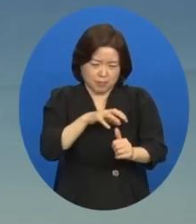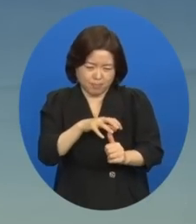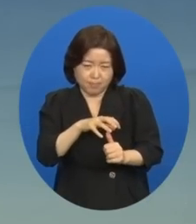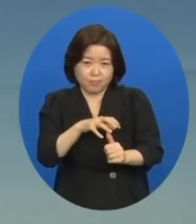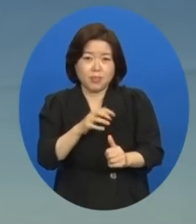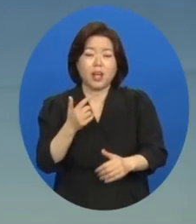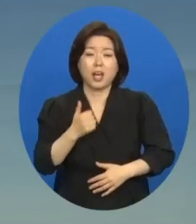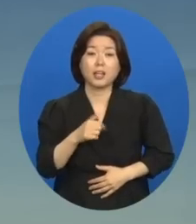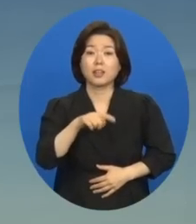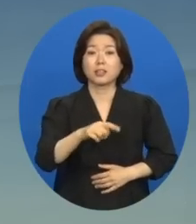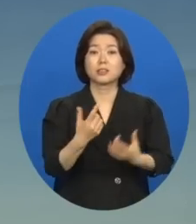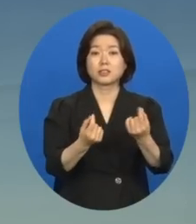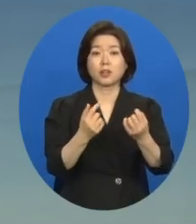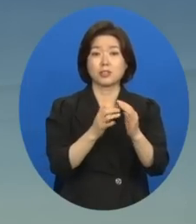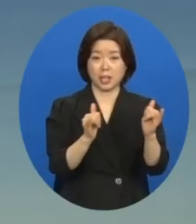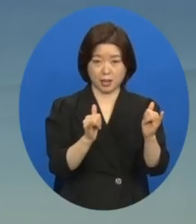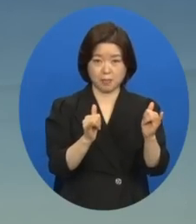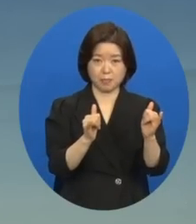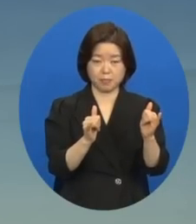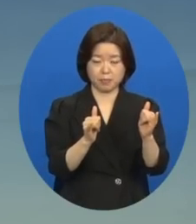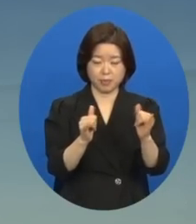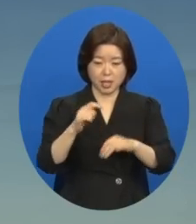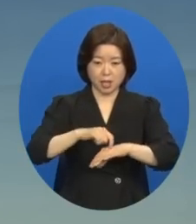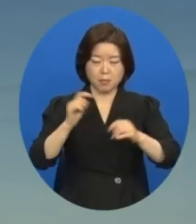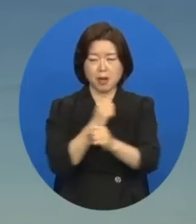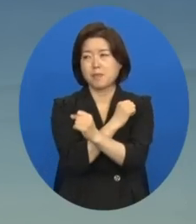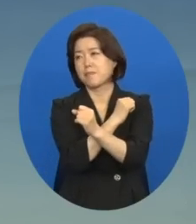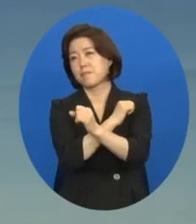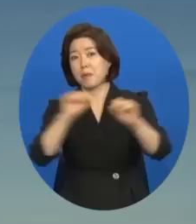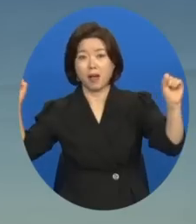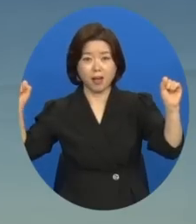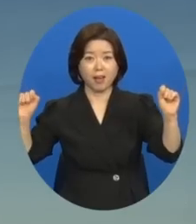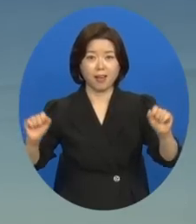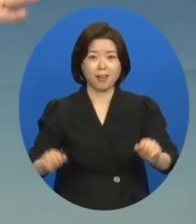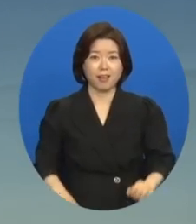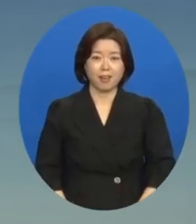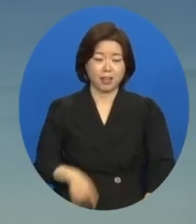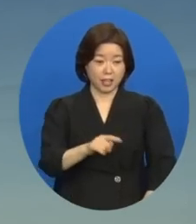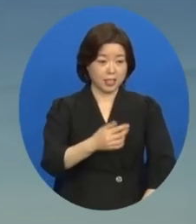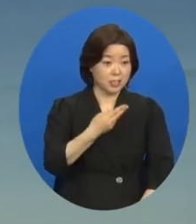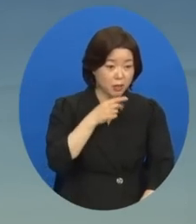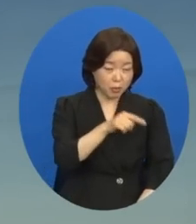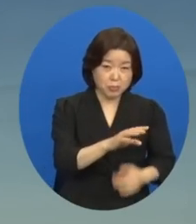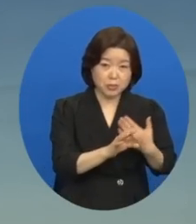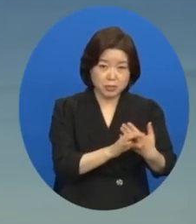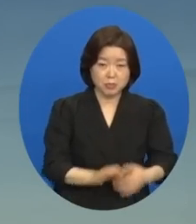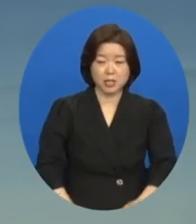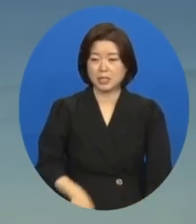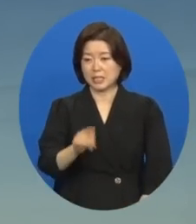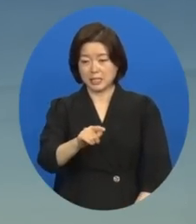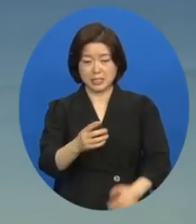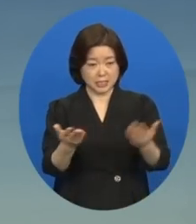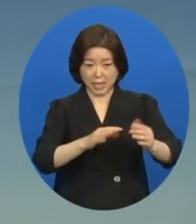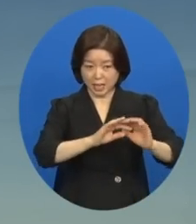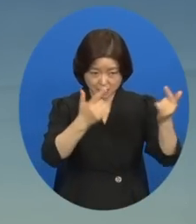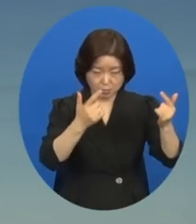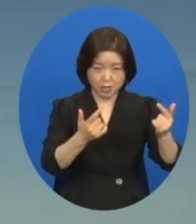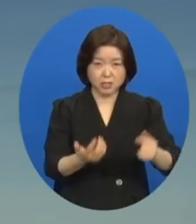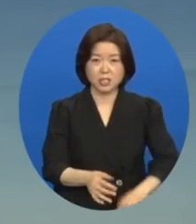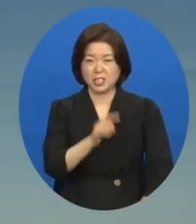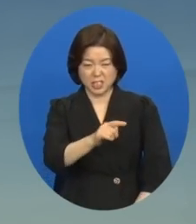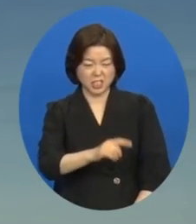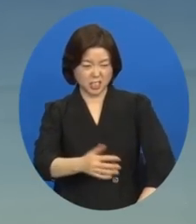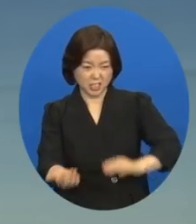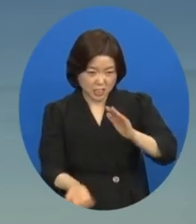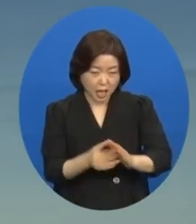없었던 그런 사람이 마음이 풀어지고 이것 없으면 이번에 이 일 안 일어나면 이번에 이